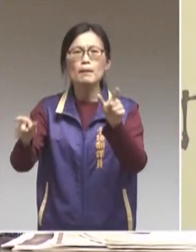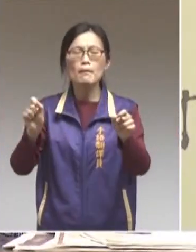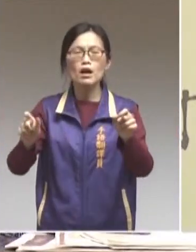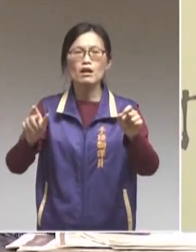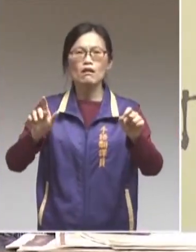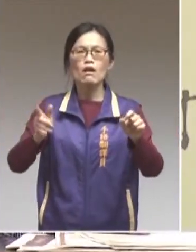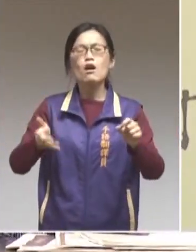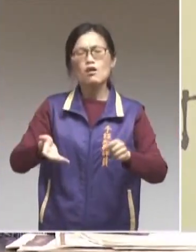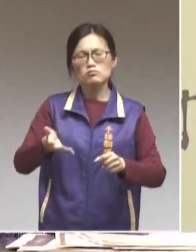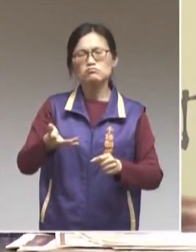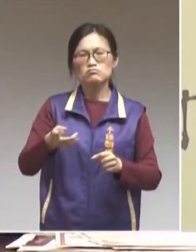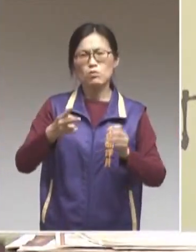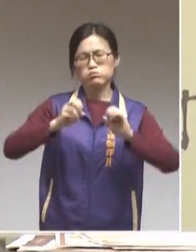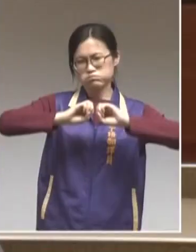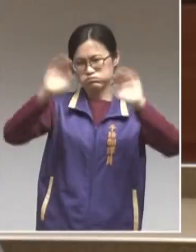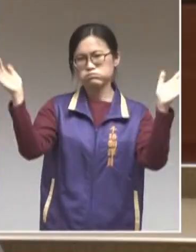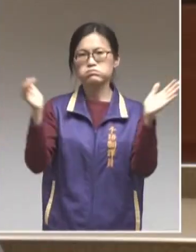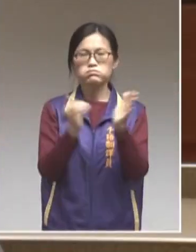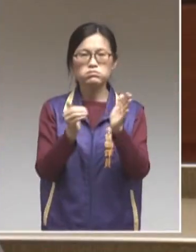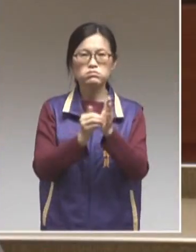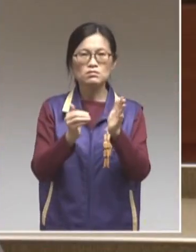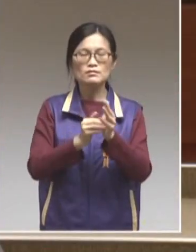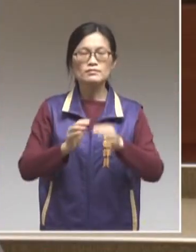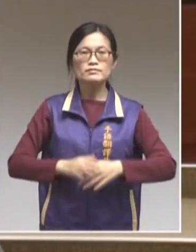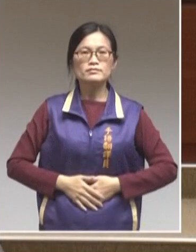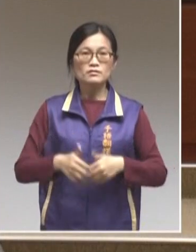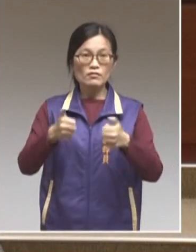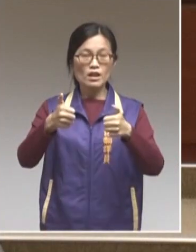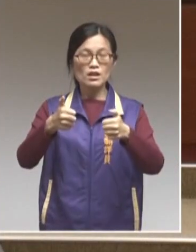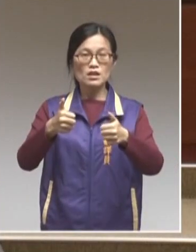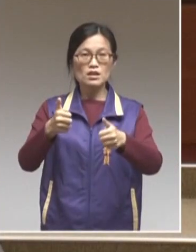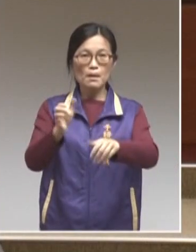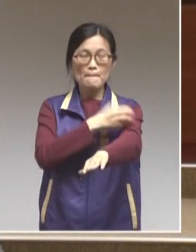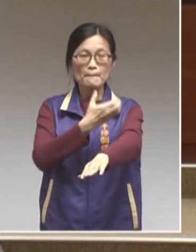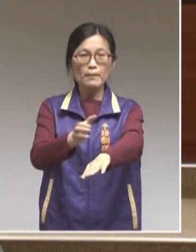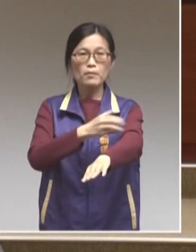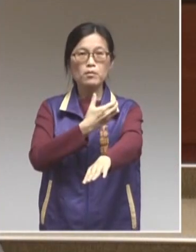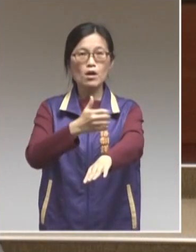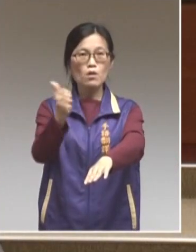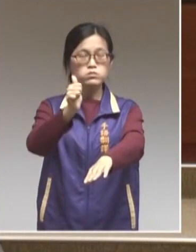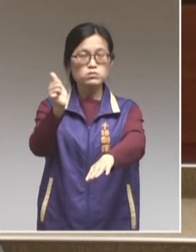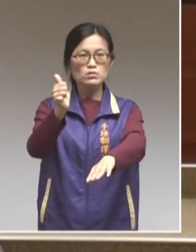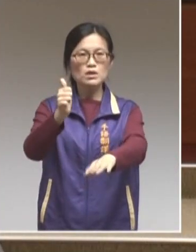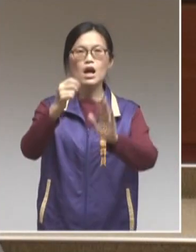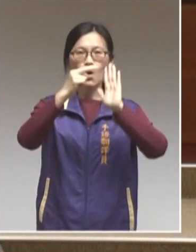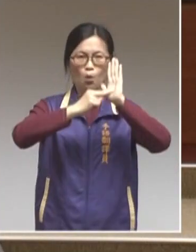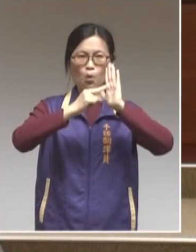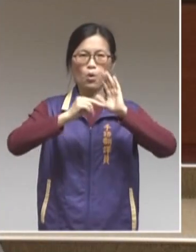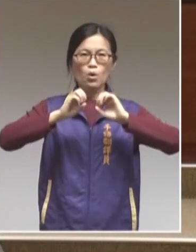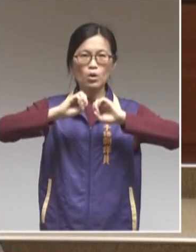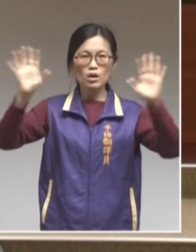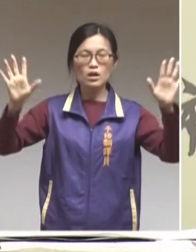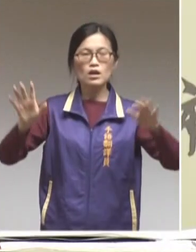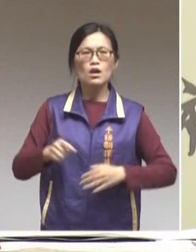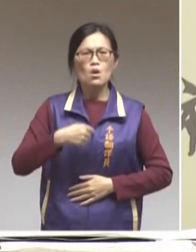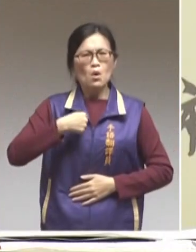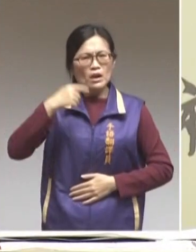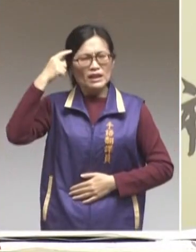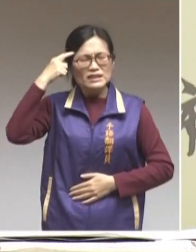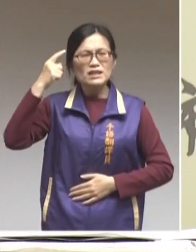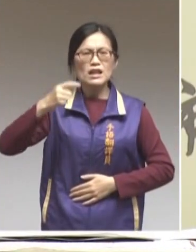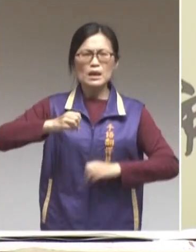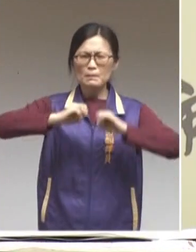是今天确诊个案的足迹公布。 好，谢谢潘 记证的说明啊。那我想还是要